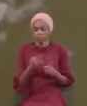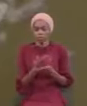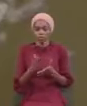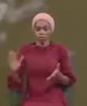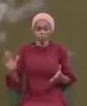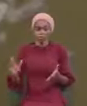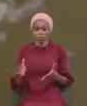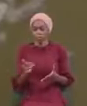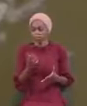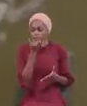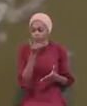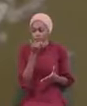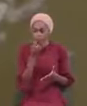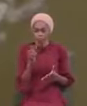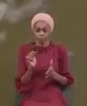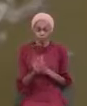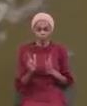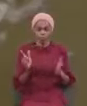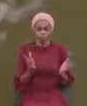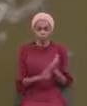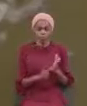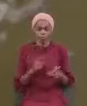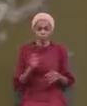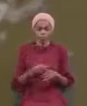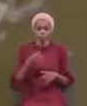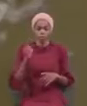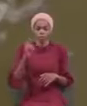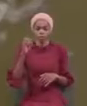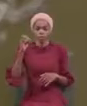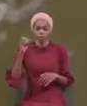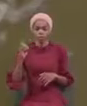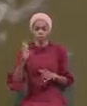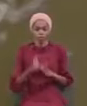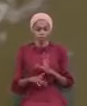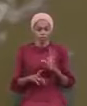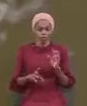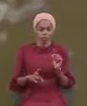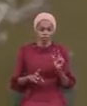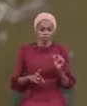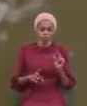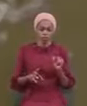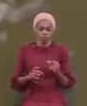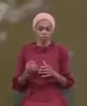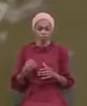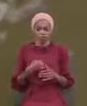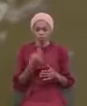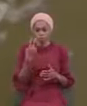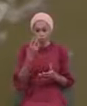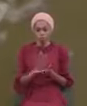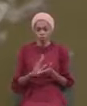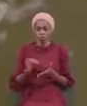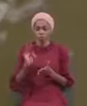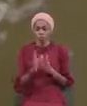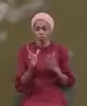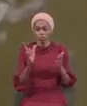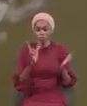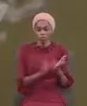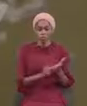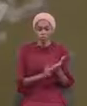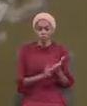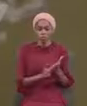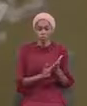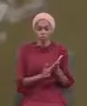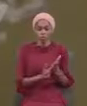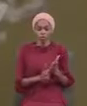chapitre 20 ver loi spécifiquement que ce matin